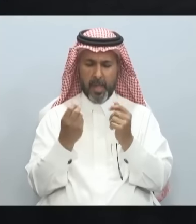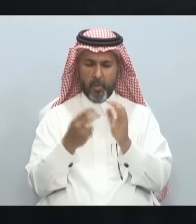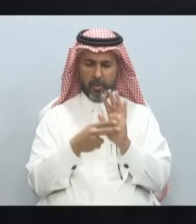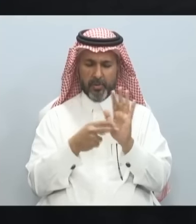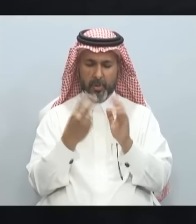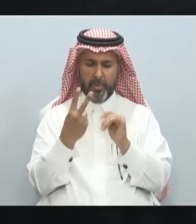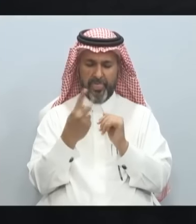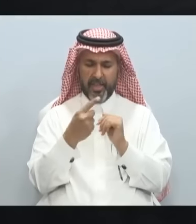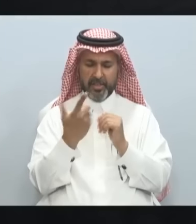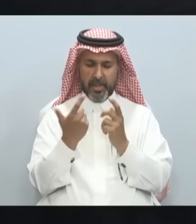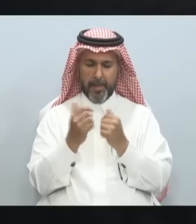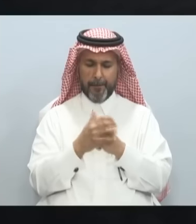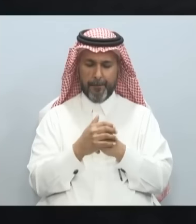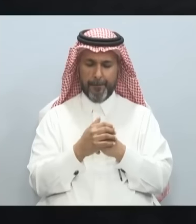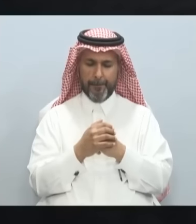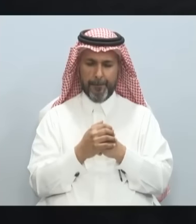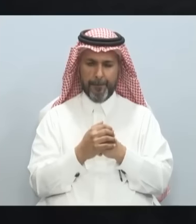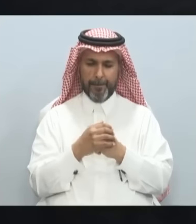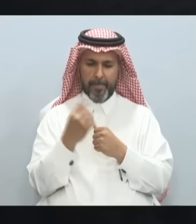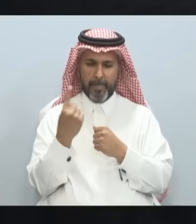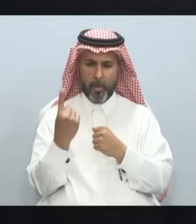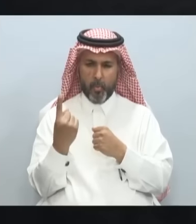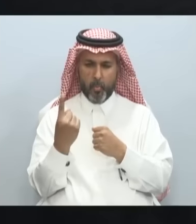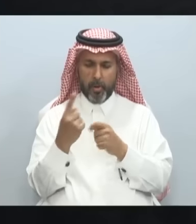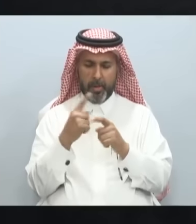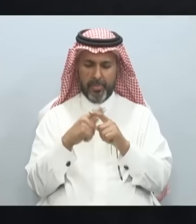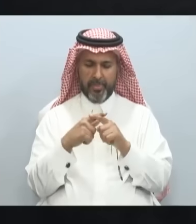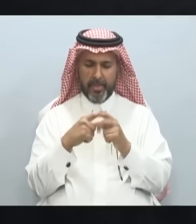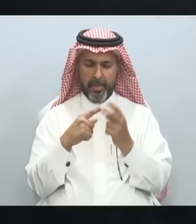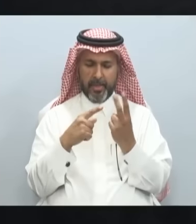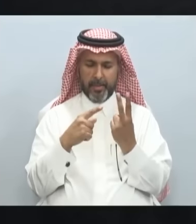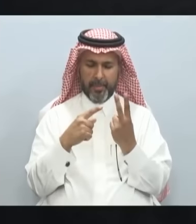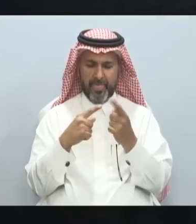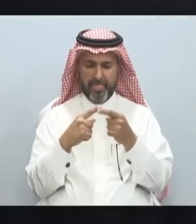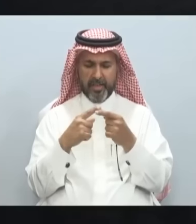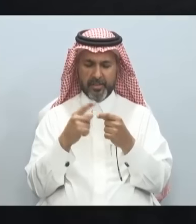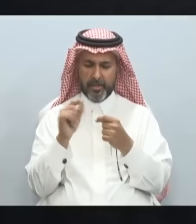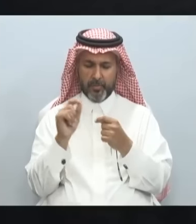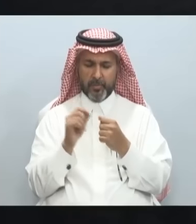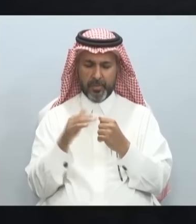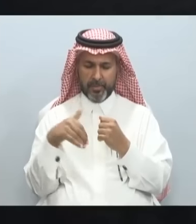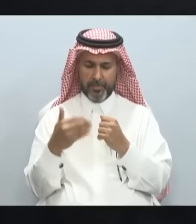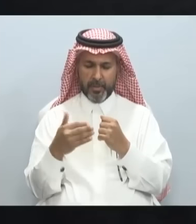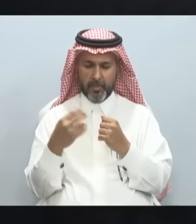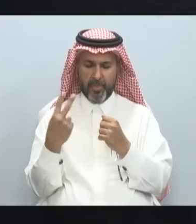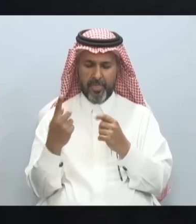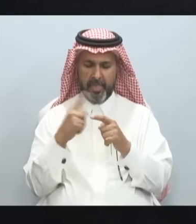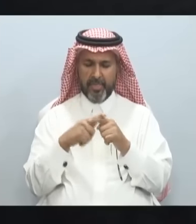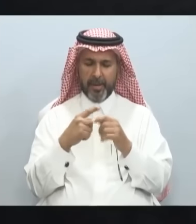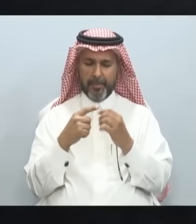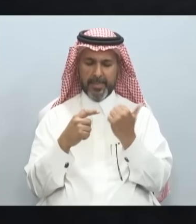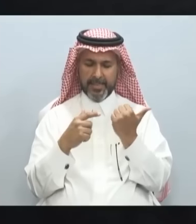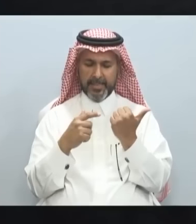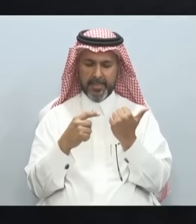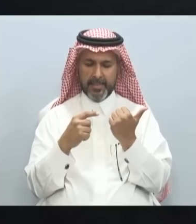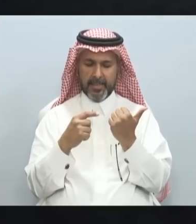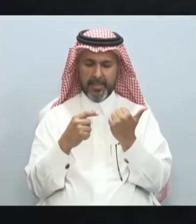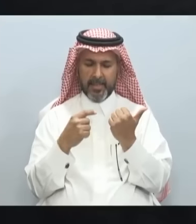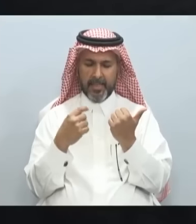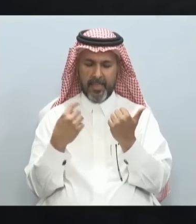نضربهم ببعض ويكون حاصل ضربهما 12 واحد ضرب 12 ضرب سته